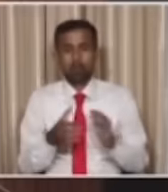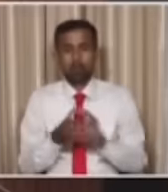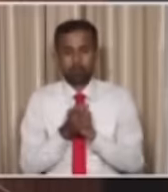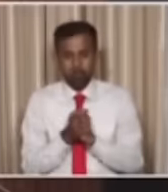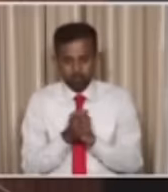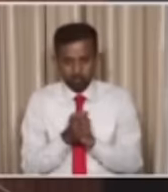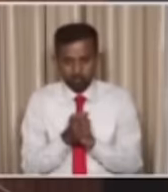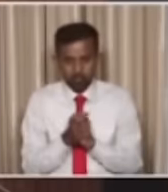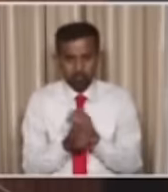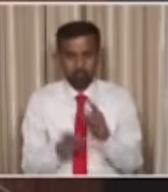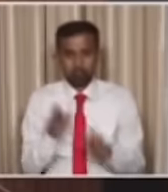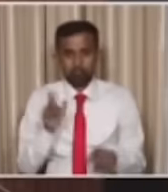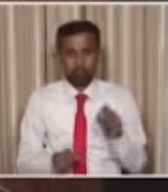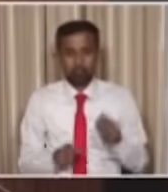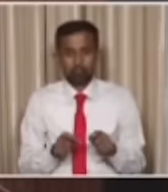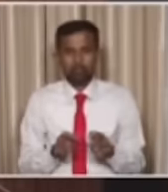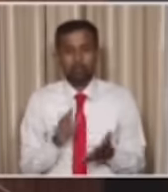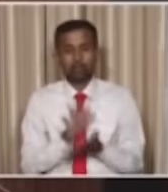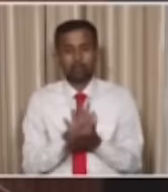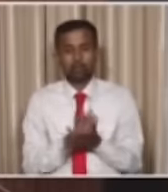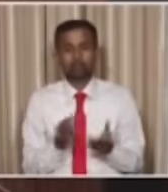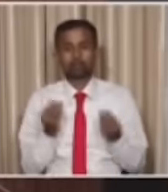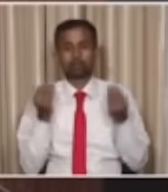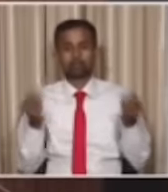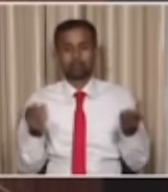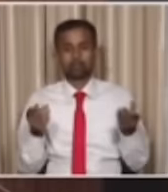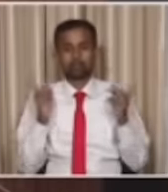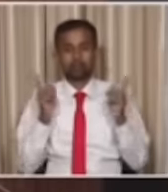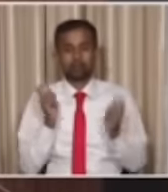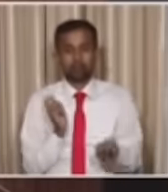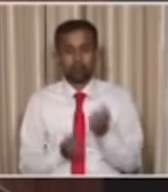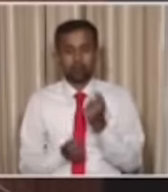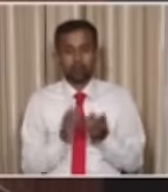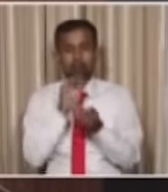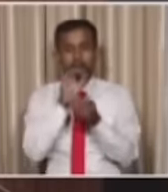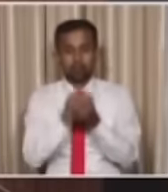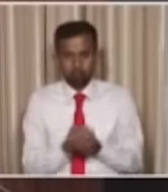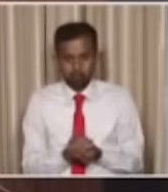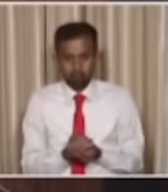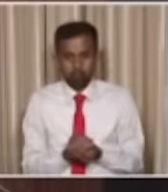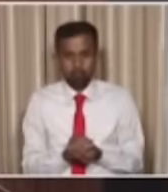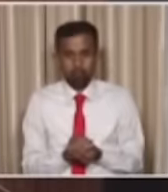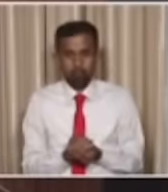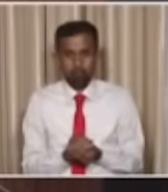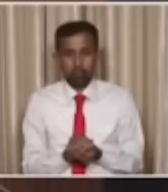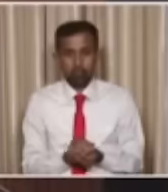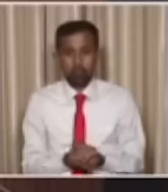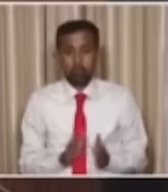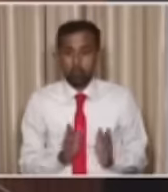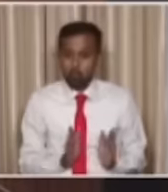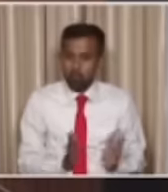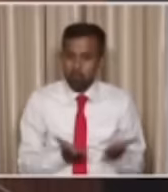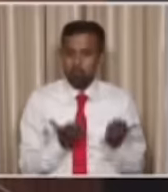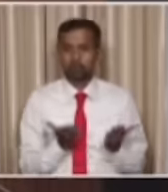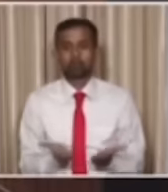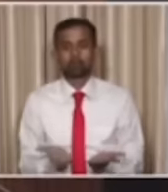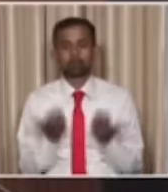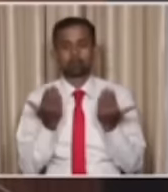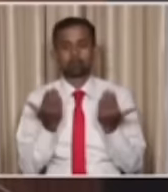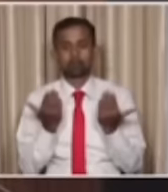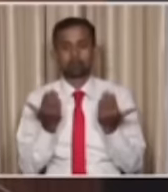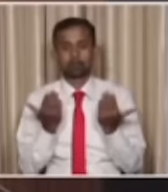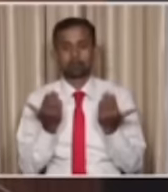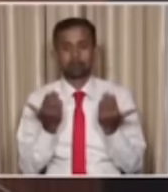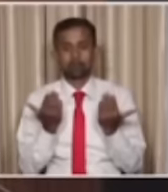රටේ මිනිසුන්ට යම් ප්‍රමාණයක සතුටක් එකතු කරන ක්‍රිකට් ක්‍රීඩාව ආරක්ෂා කරගෙන ක්‍රිකට් ක්‍රීඩාව මුල සිට පටන් ගන්න නැවත